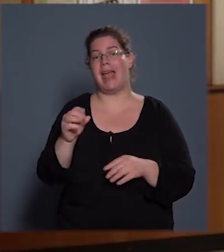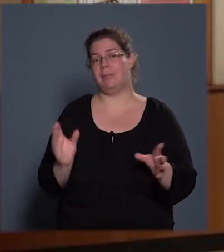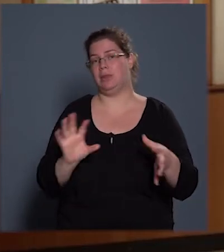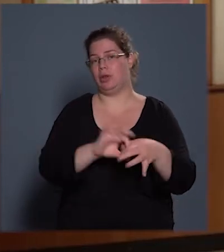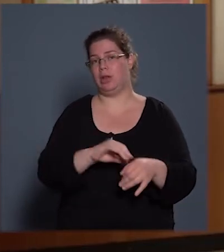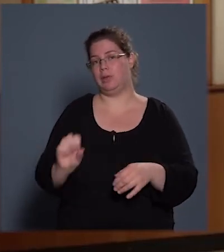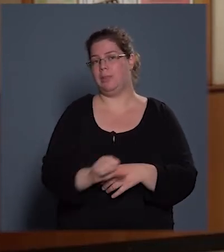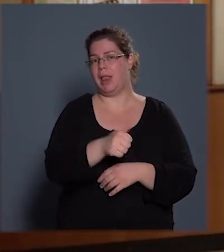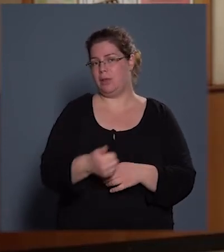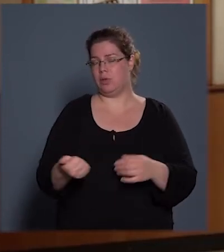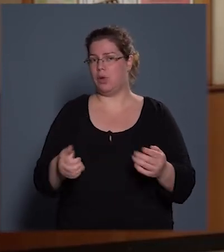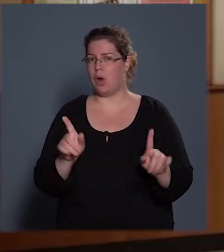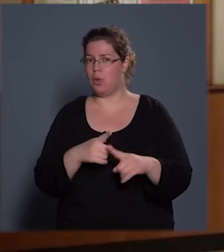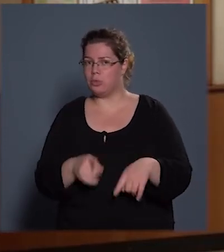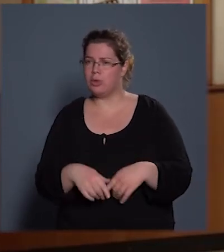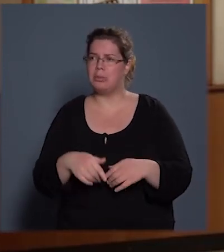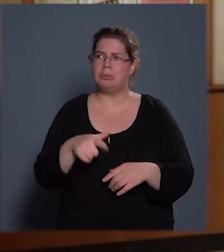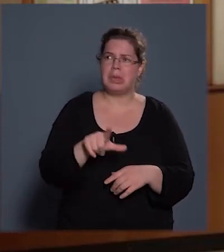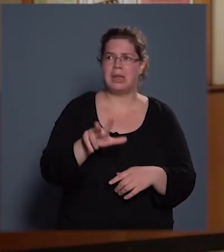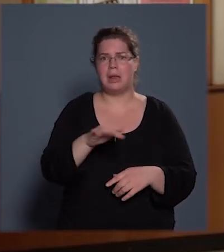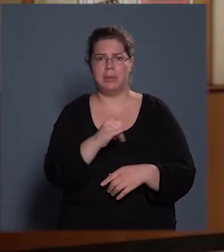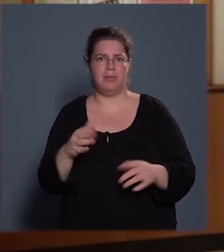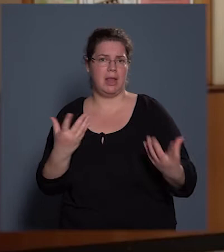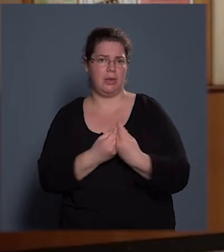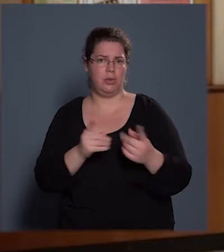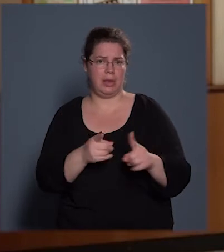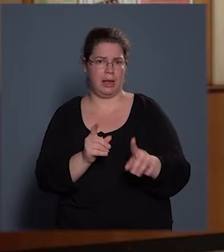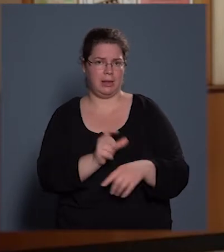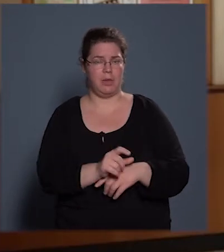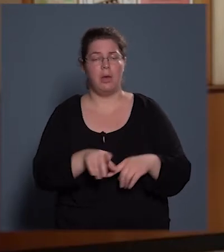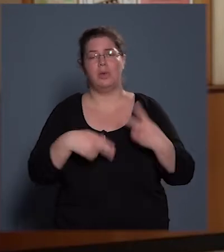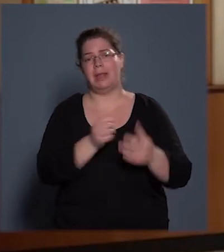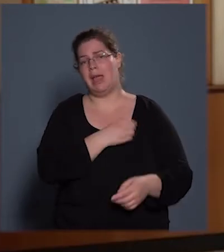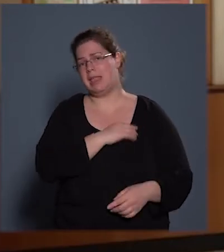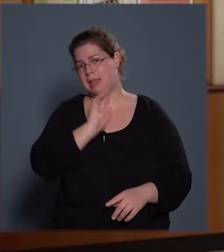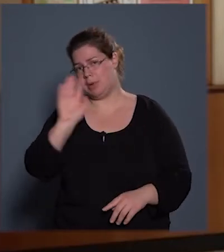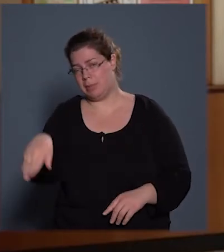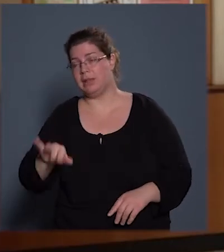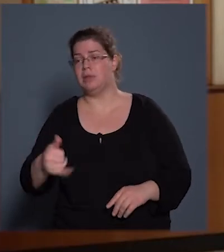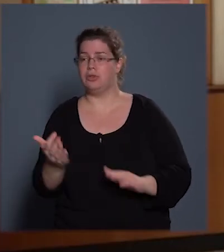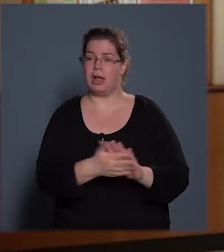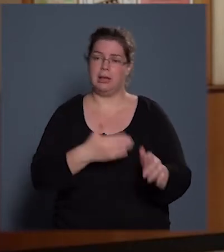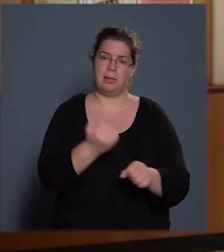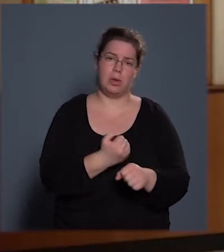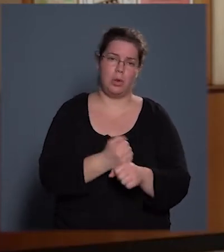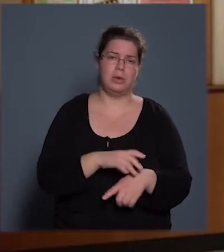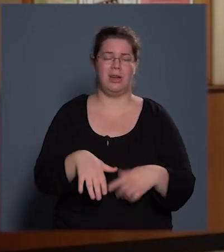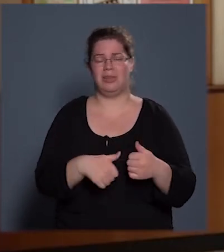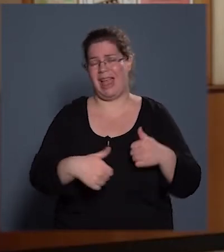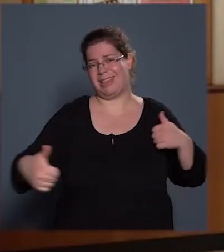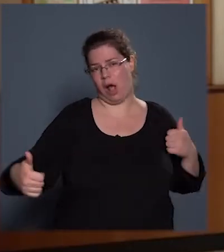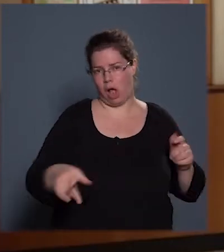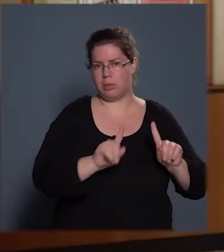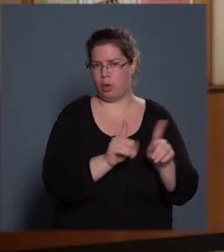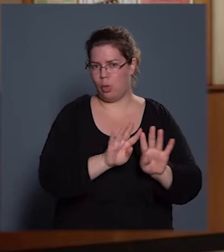először a kórushoz, akkor egy 2-3 évet énekeltem velük. Utána egyetemre kerültem, és elkezdtem dolgozni, akkor elszakadtam a kórustól,